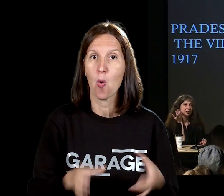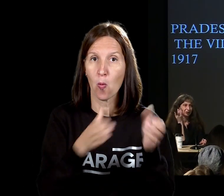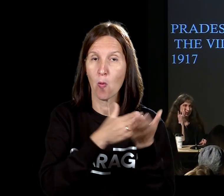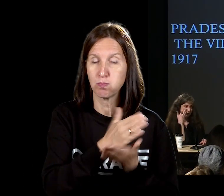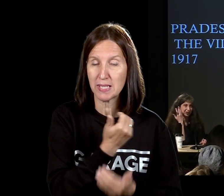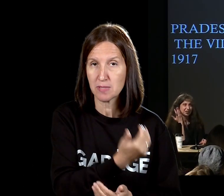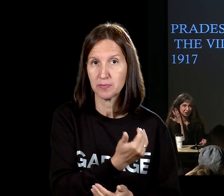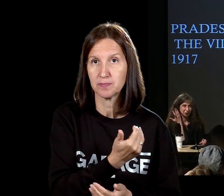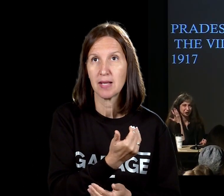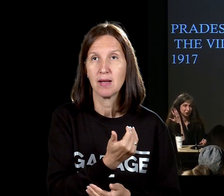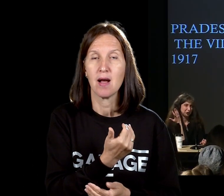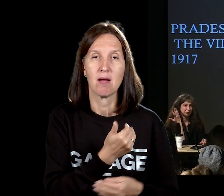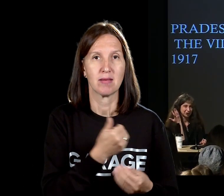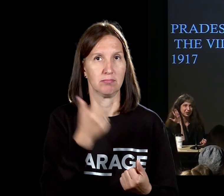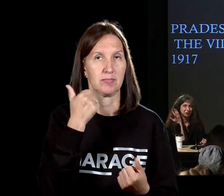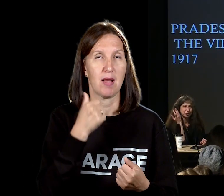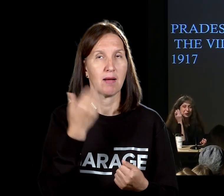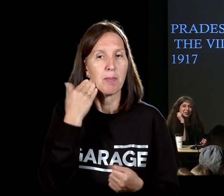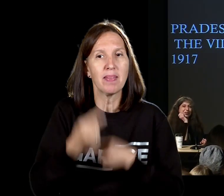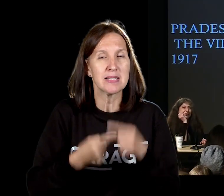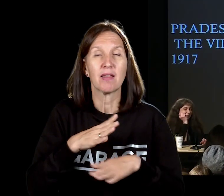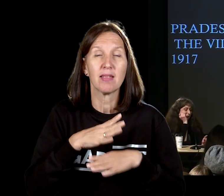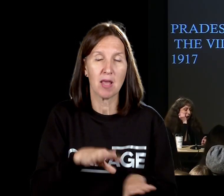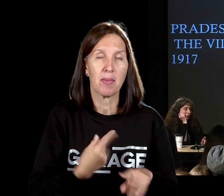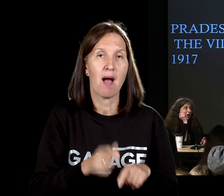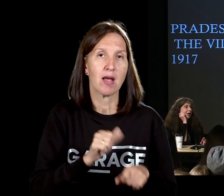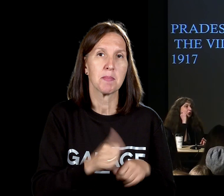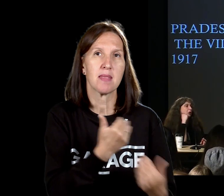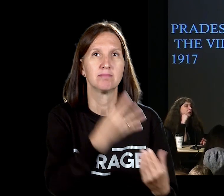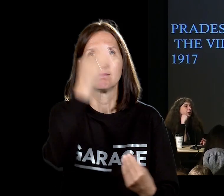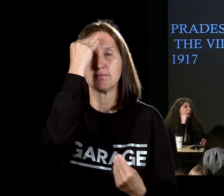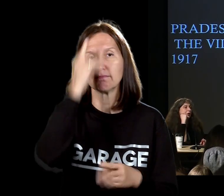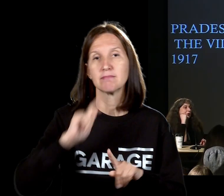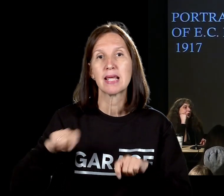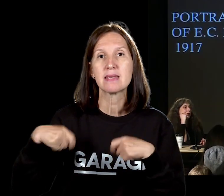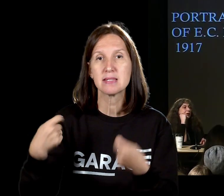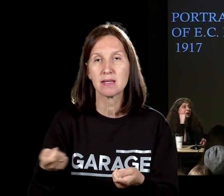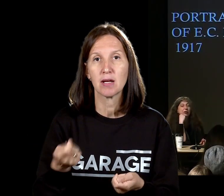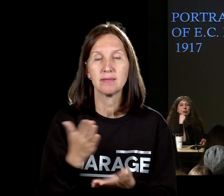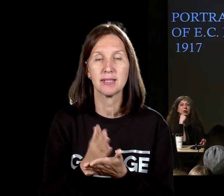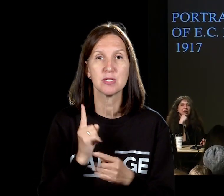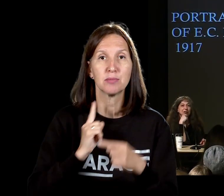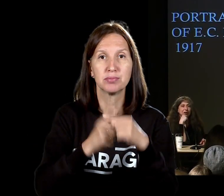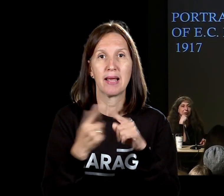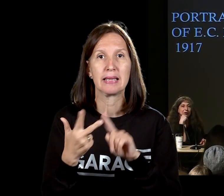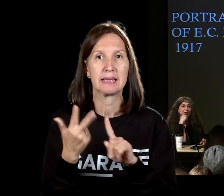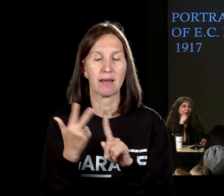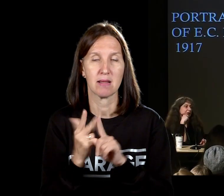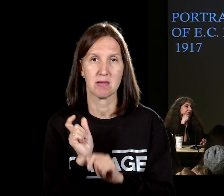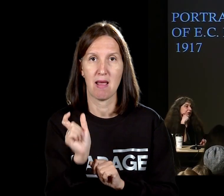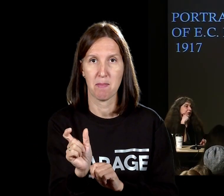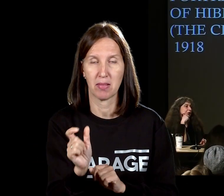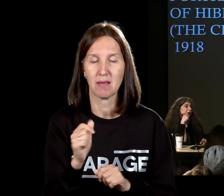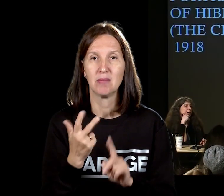из наследия, из языка, который тогда еще не был наследием, был вполне себе живым языком, что у этого всего есть еще третий, как бы, третий элемент,